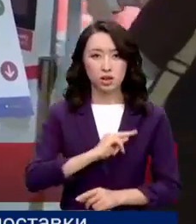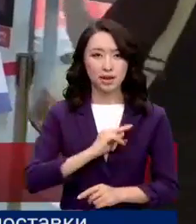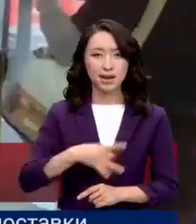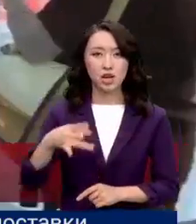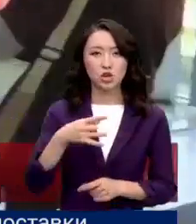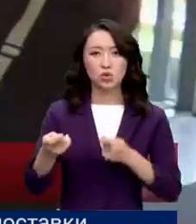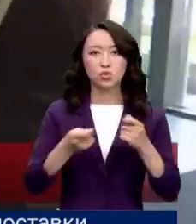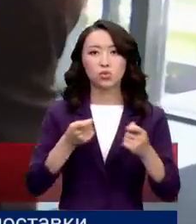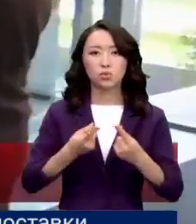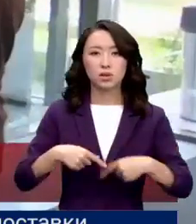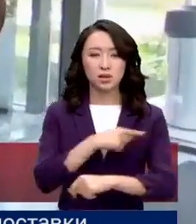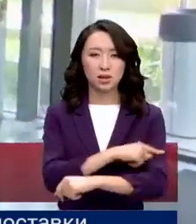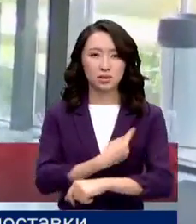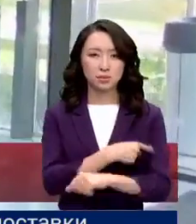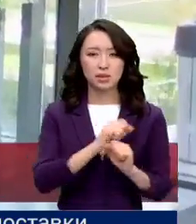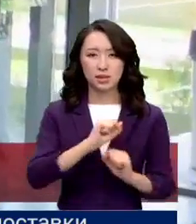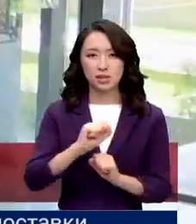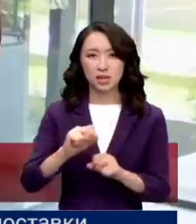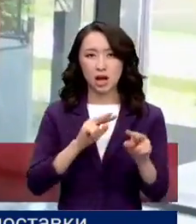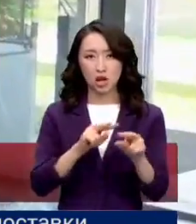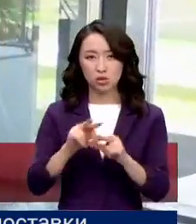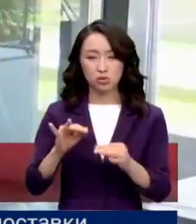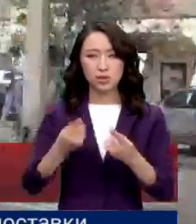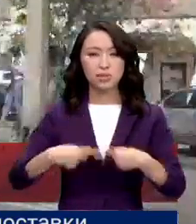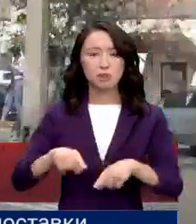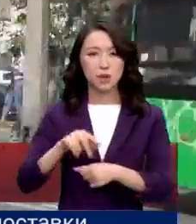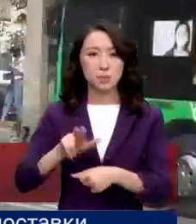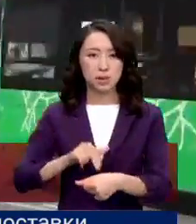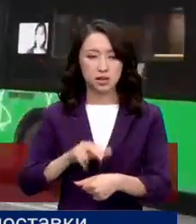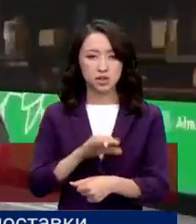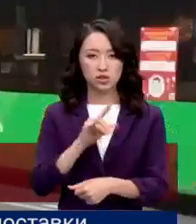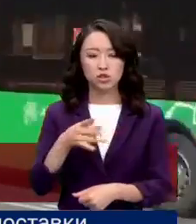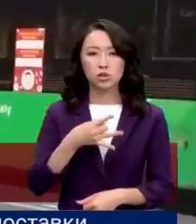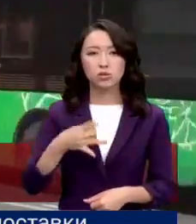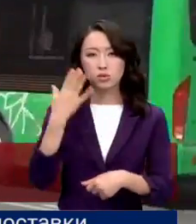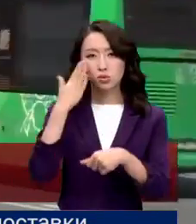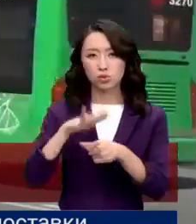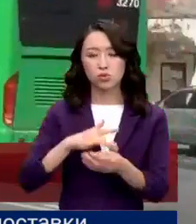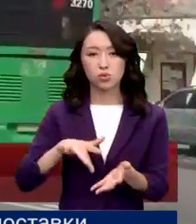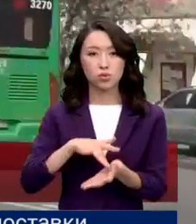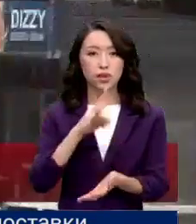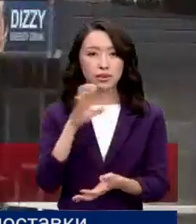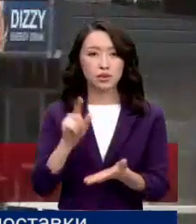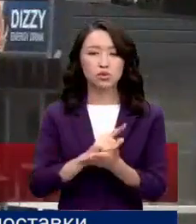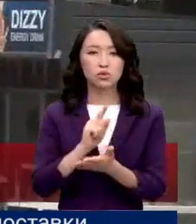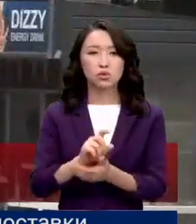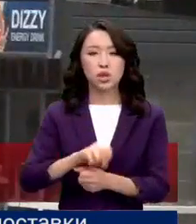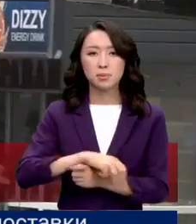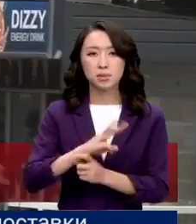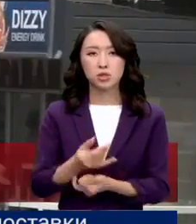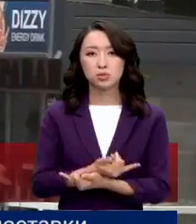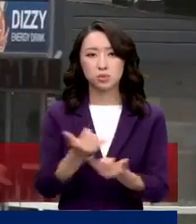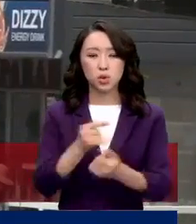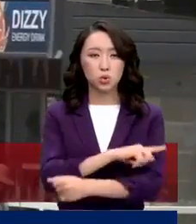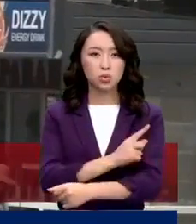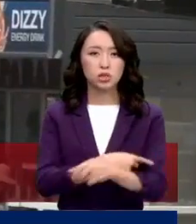управления Департамента санитарно-эпидемиологического контроля, Департамент полиции, а также районные акиматы города Нур-Султана должны обеспечить